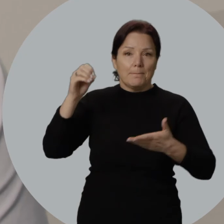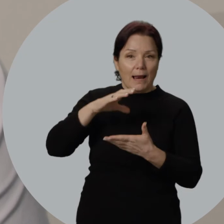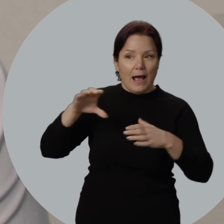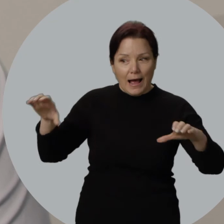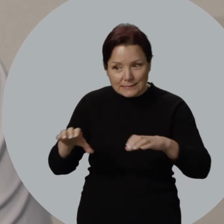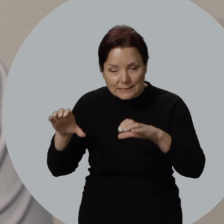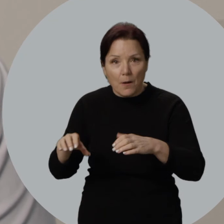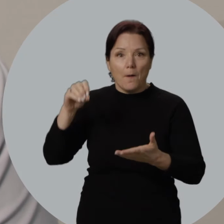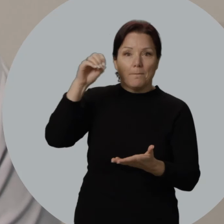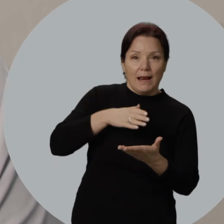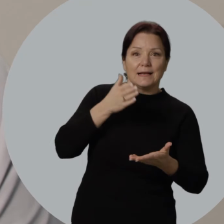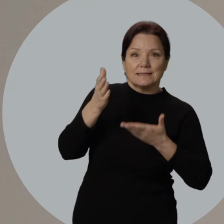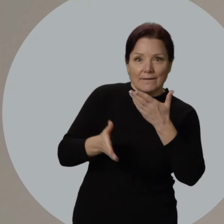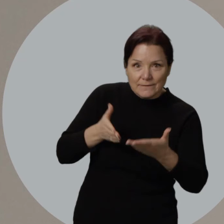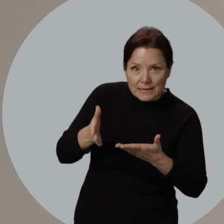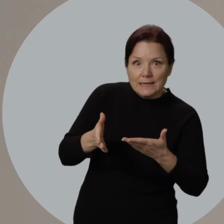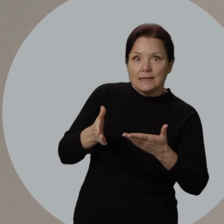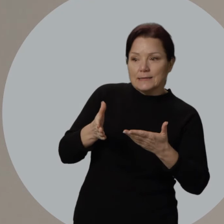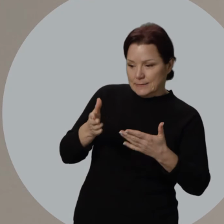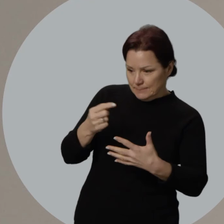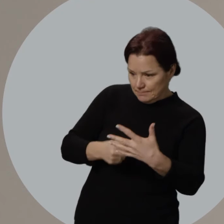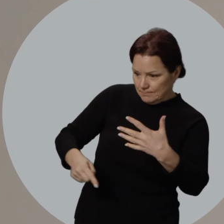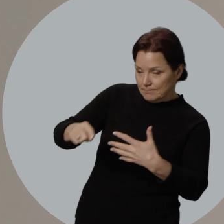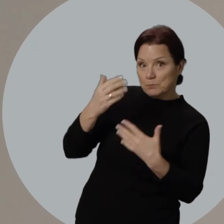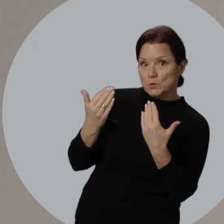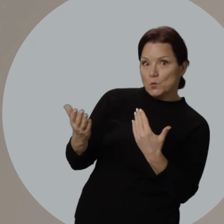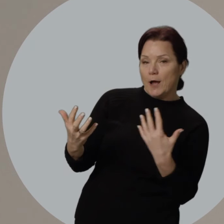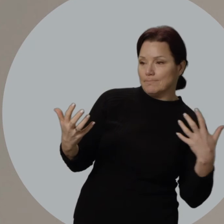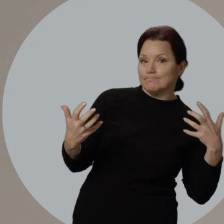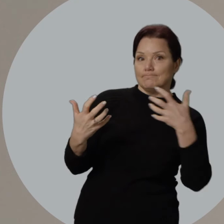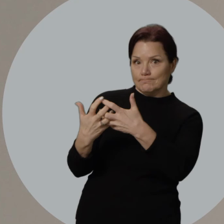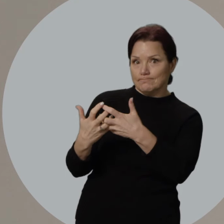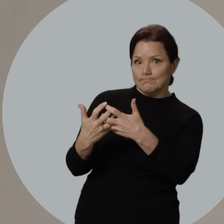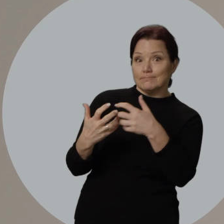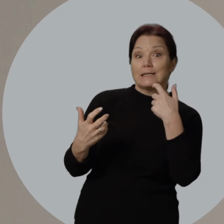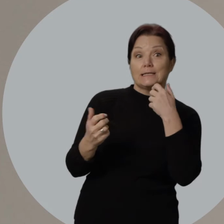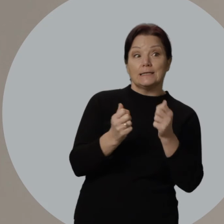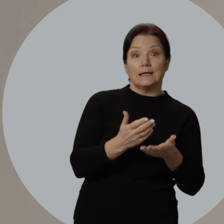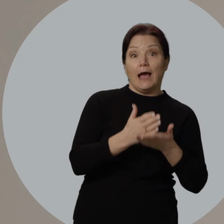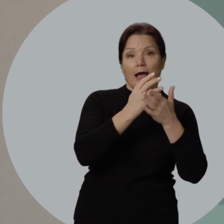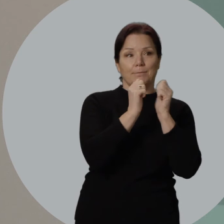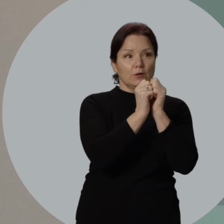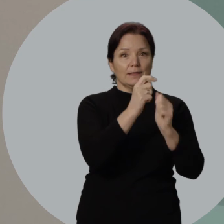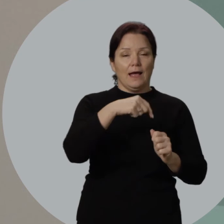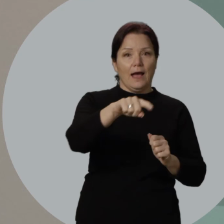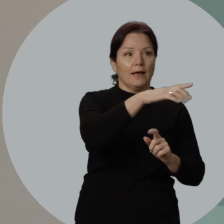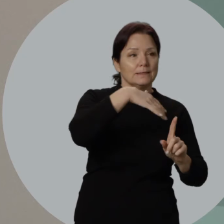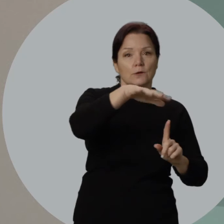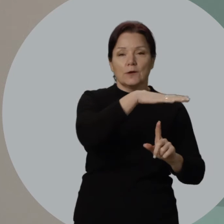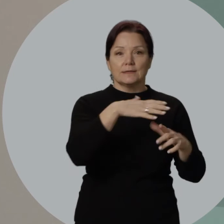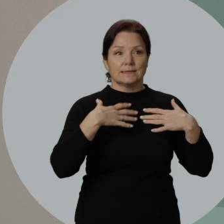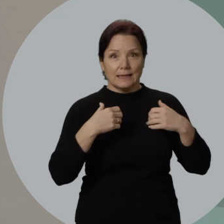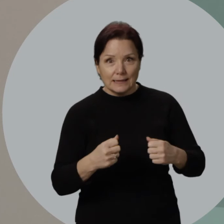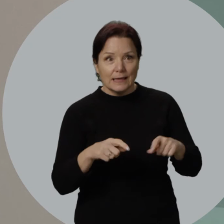d'action, un plan de service, pour s'assurer qu'on était en mesure de répondre aux besoins avec l'aide de tous les partenaires, les partenaires du